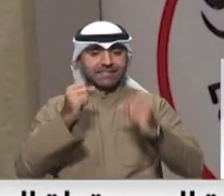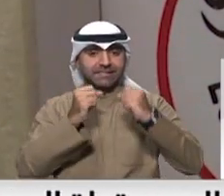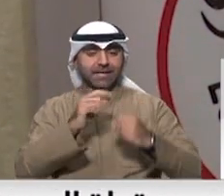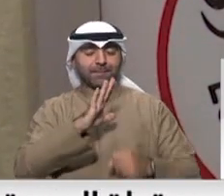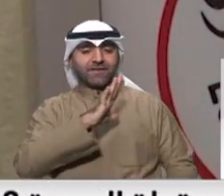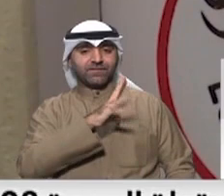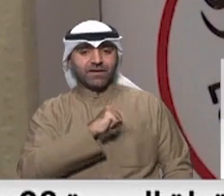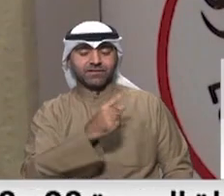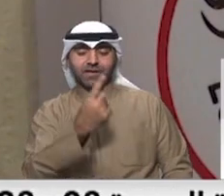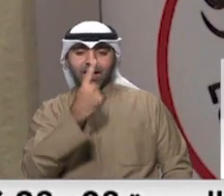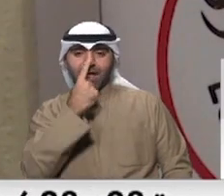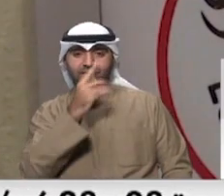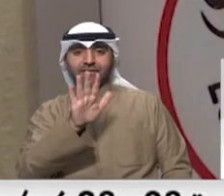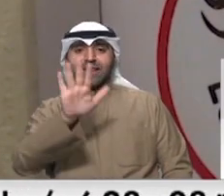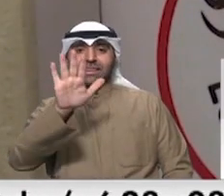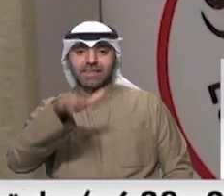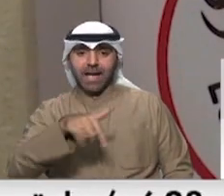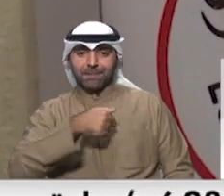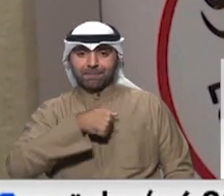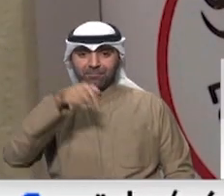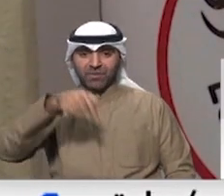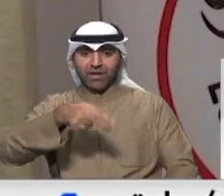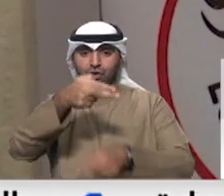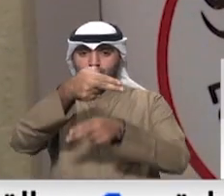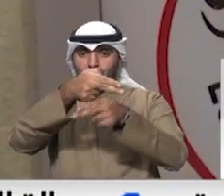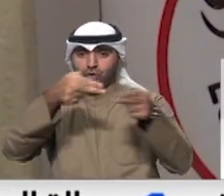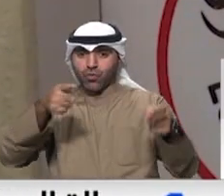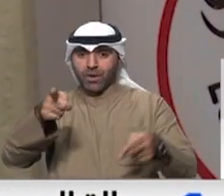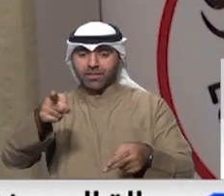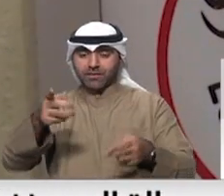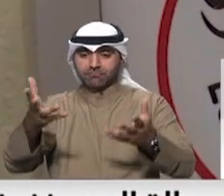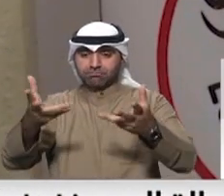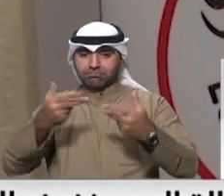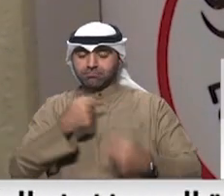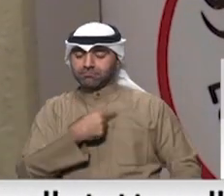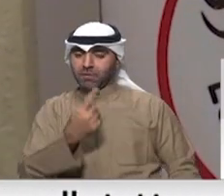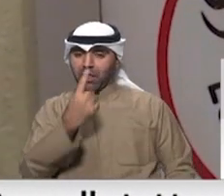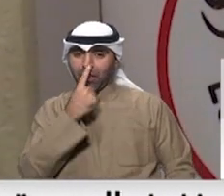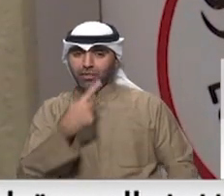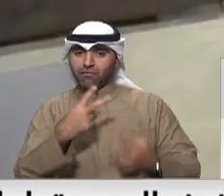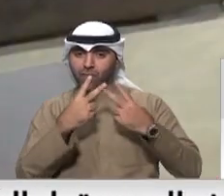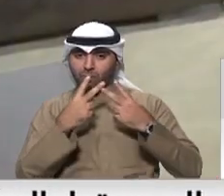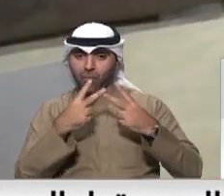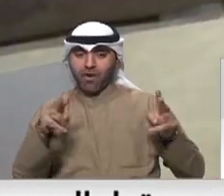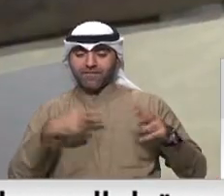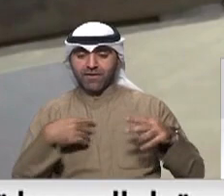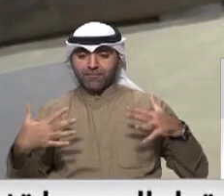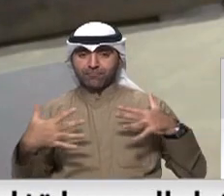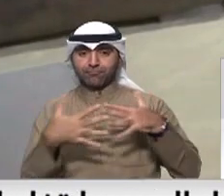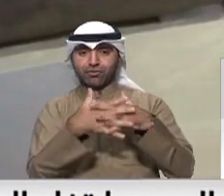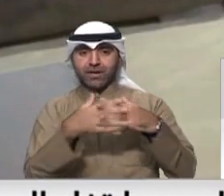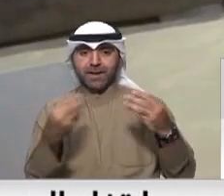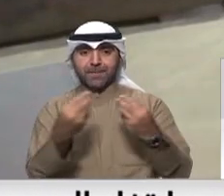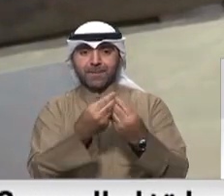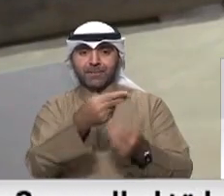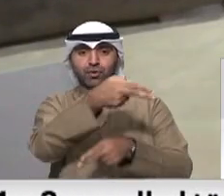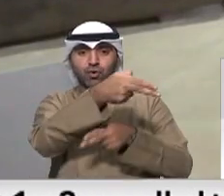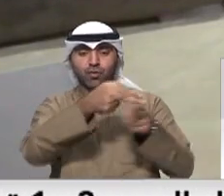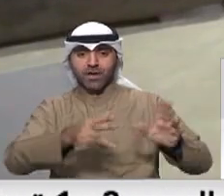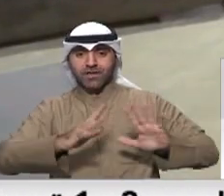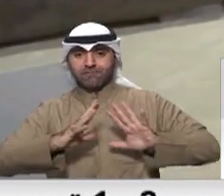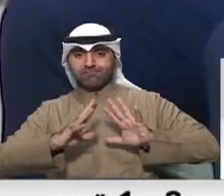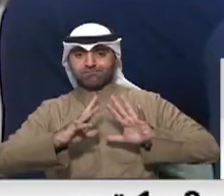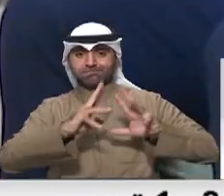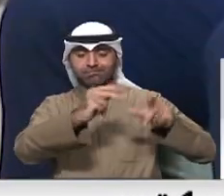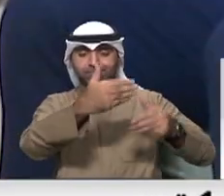إن يبقى فيه مستشفيات وعدد كافي من غرف العمليات من الرعاية المركزة تقدر تتعامل بالشكل السليم. جمعية الهلال الأحمر